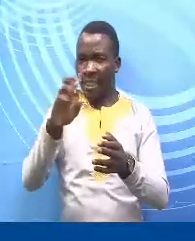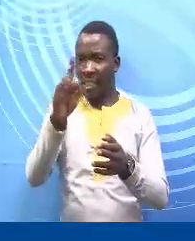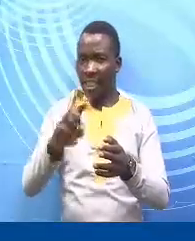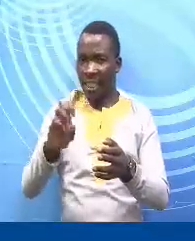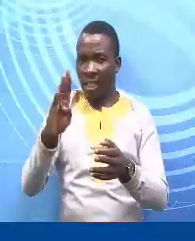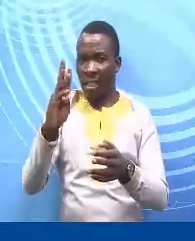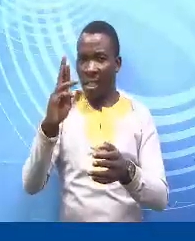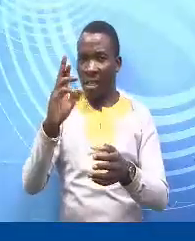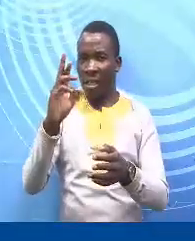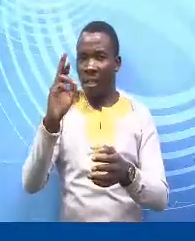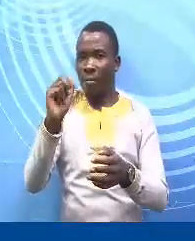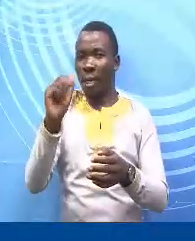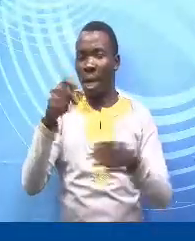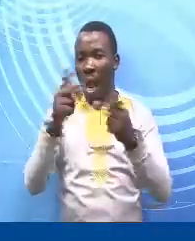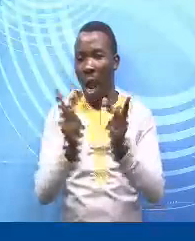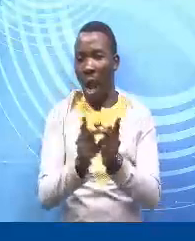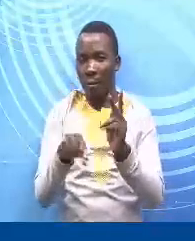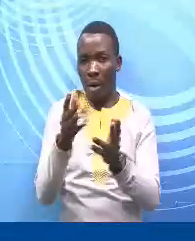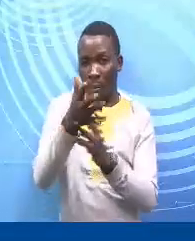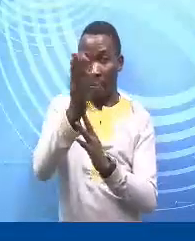ahantu abashoferi bagera